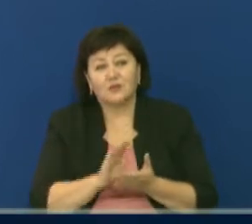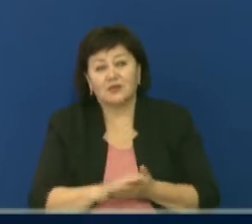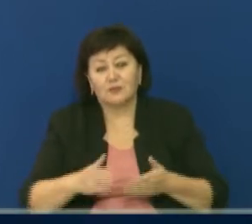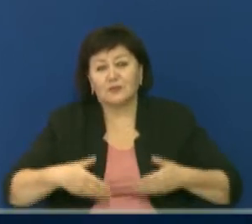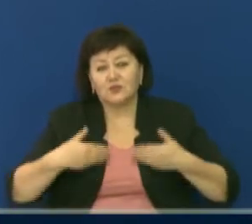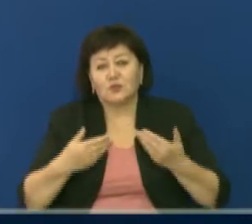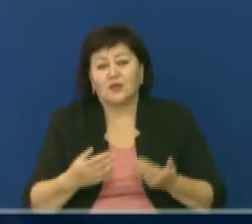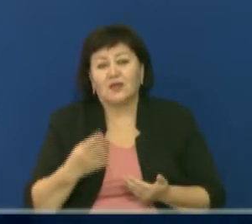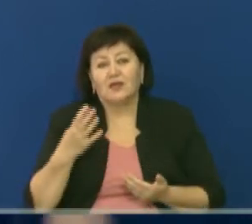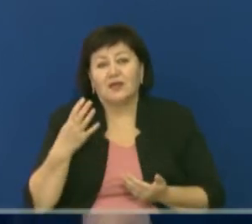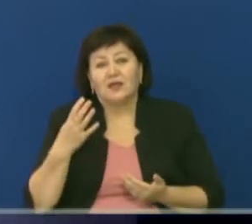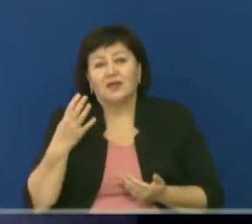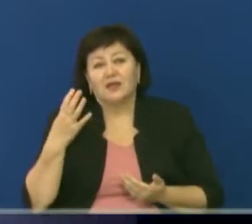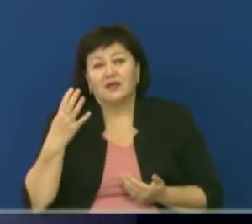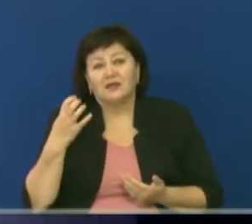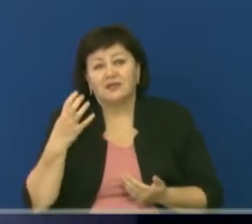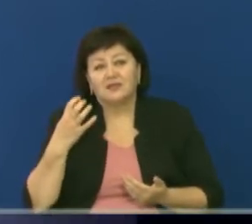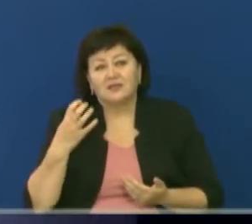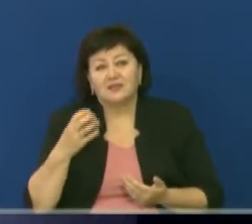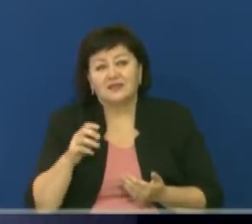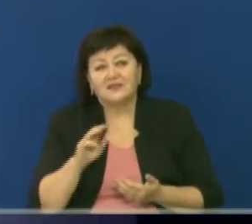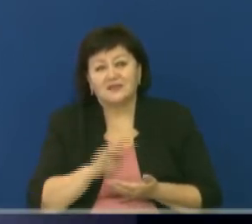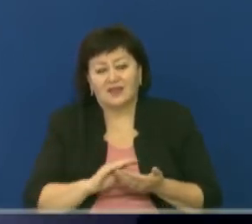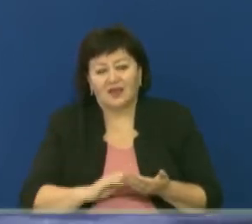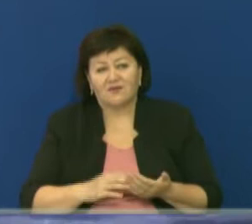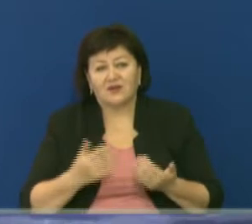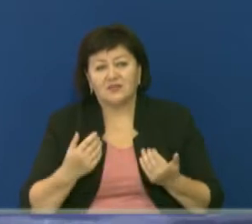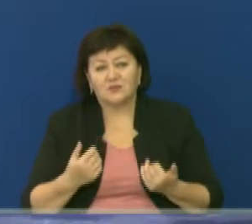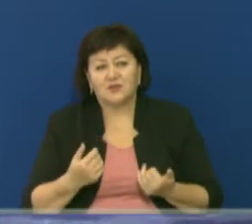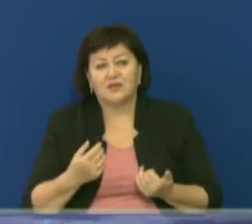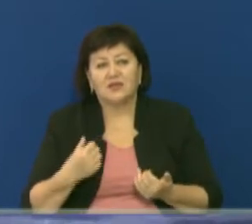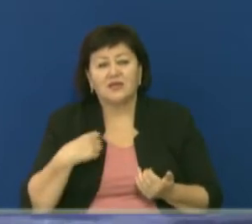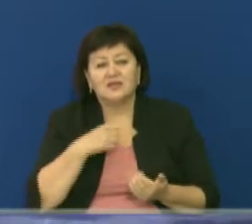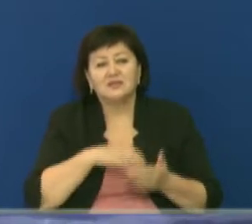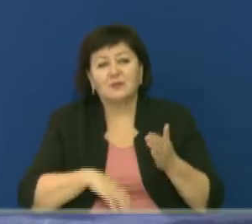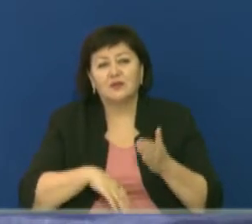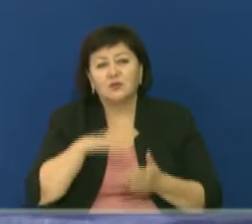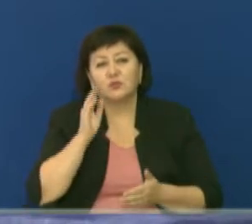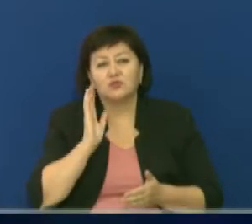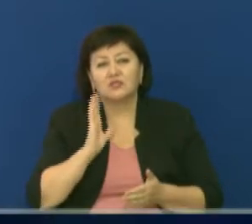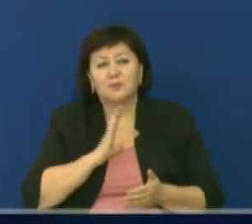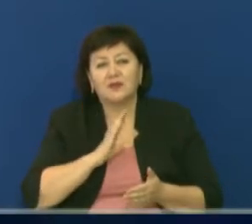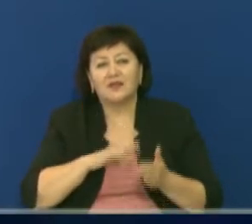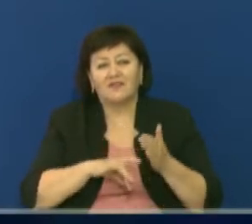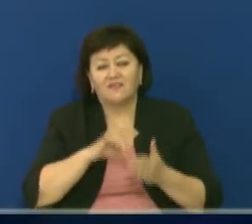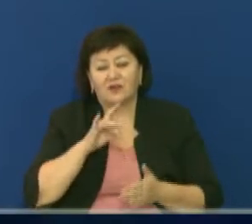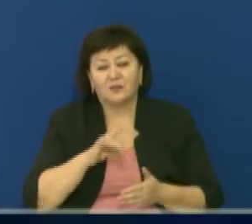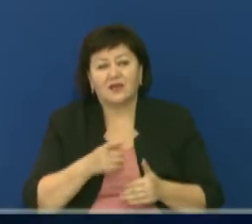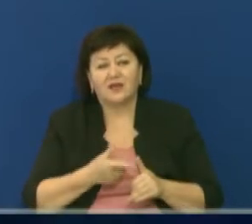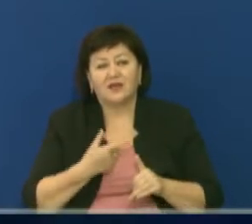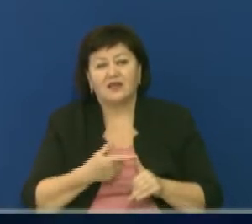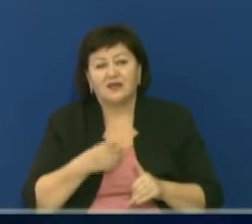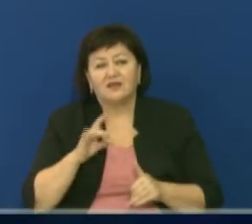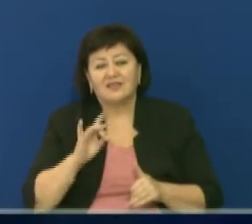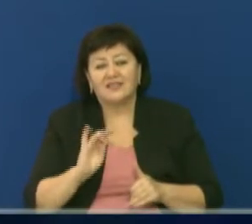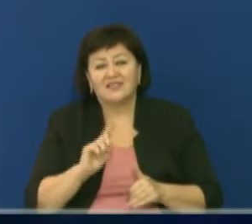из них были отобраны 44 кандидата. Затем были определены самые лучшие. Как отметила Риза Молдашева,